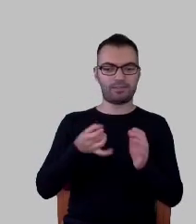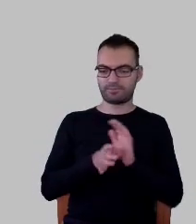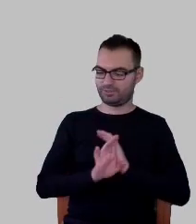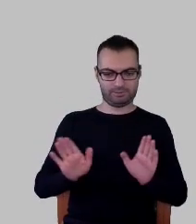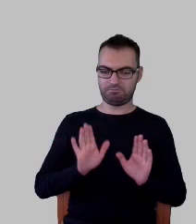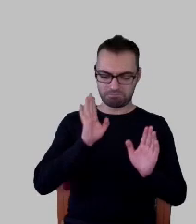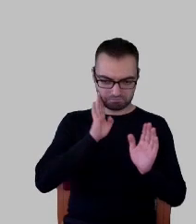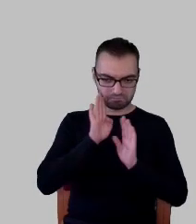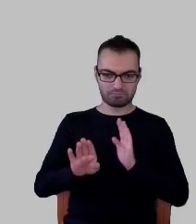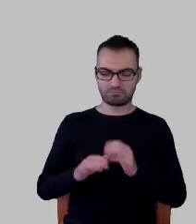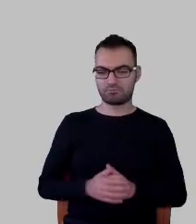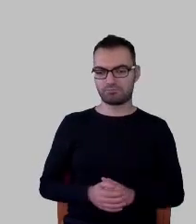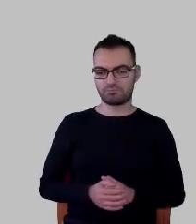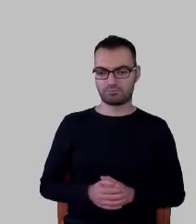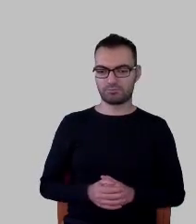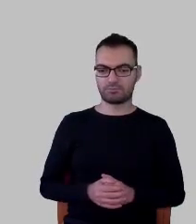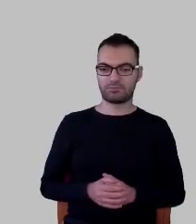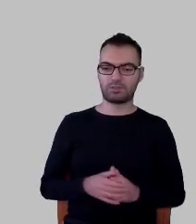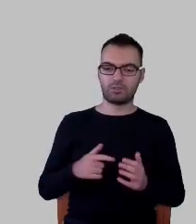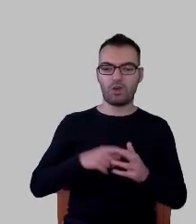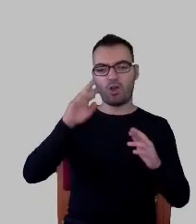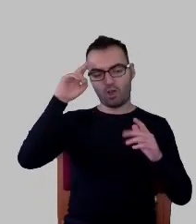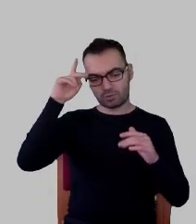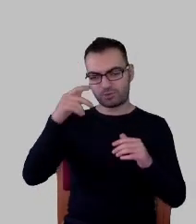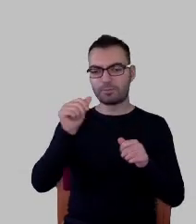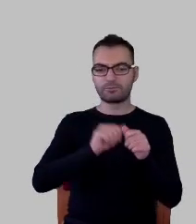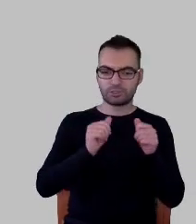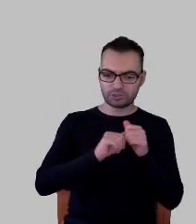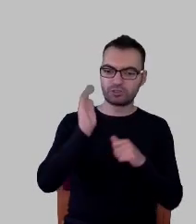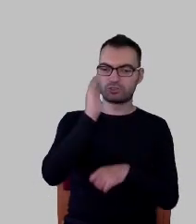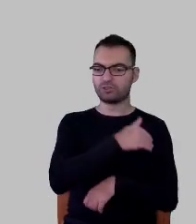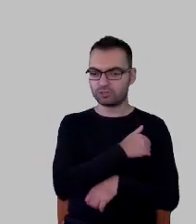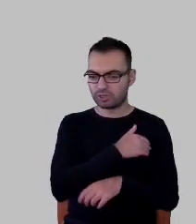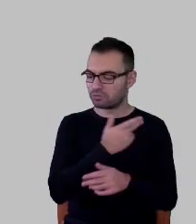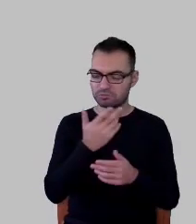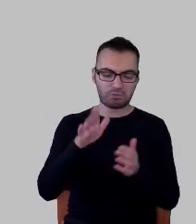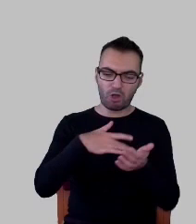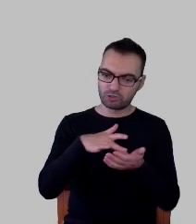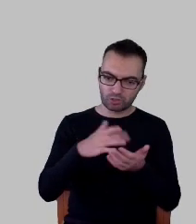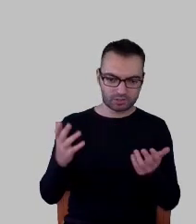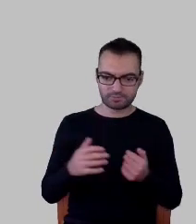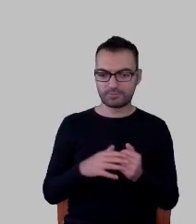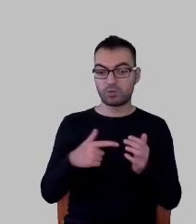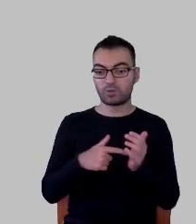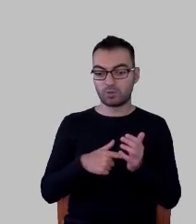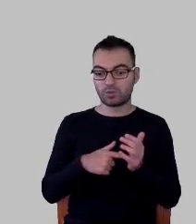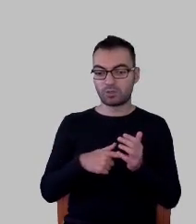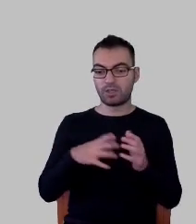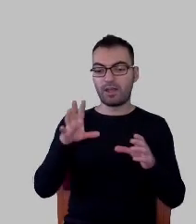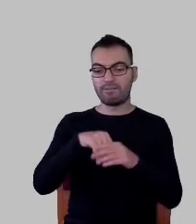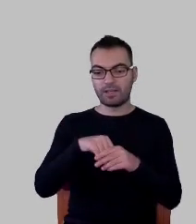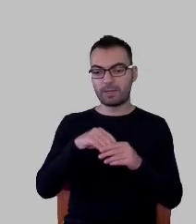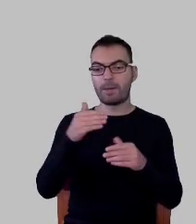zmiany. To rozpoznanie dokonywane jest w przedszkolu, szkole czy placówce, do której dziecko uczęszcza. Ono jest dokonywane w ramach